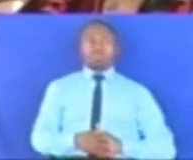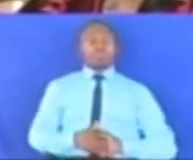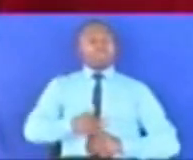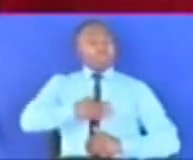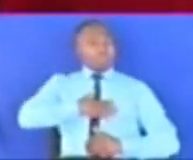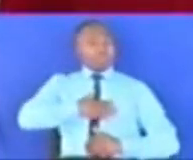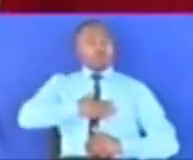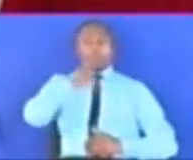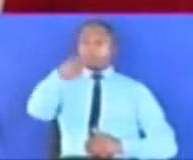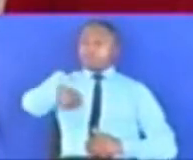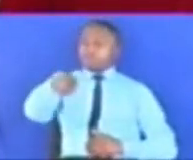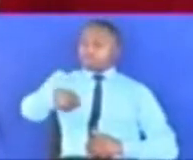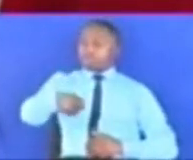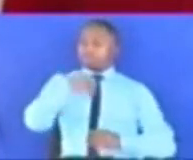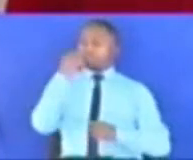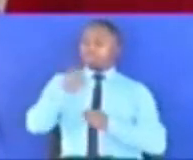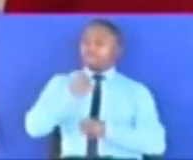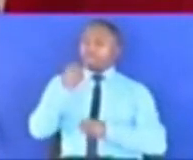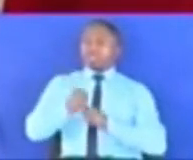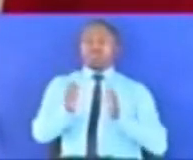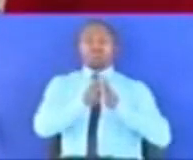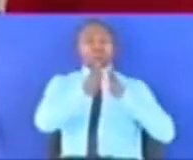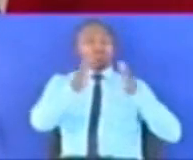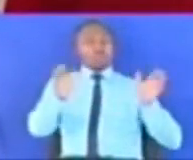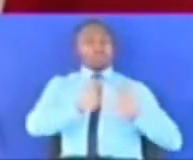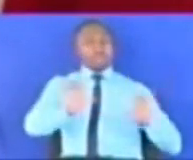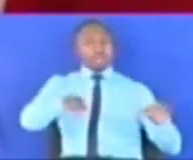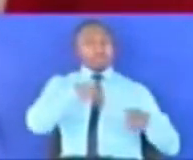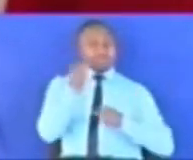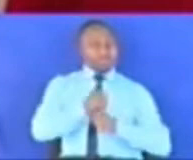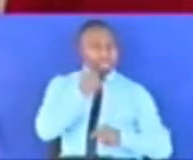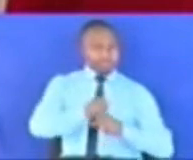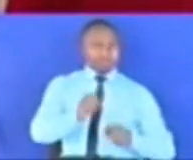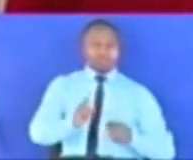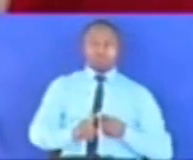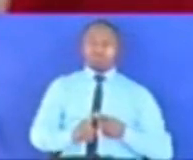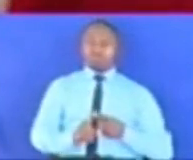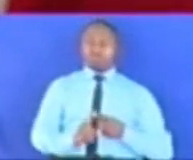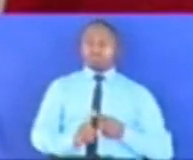Ninapenda kupongeza kazi kubwa inayofanyika na wizara hii.